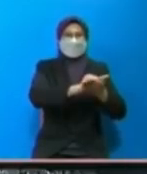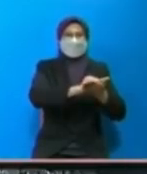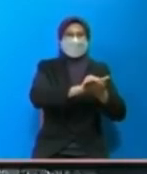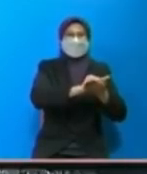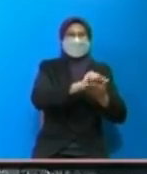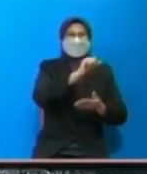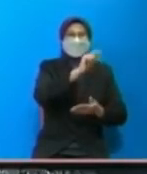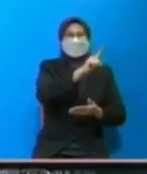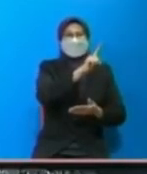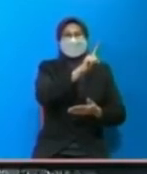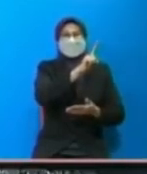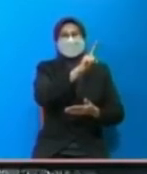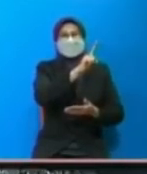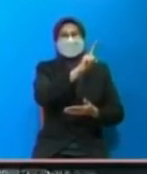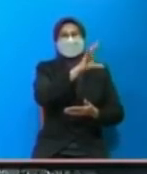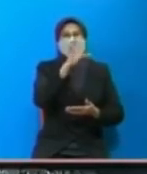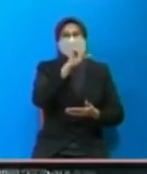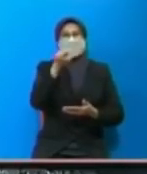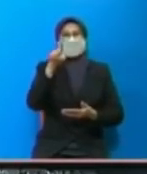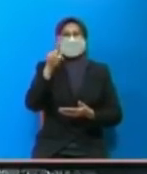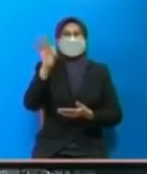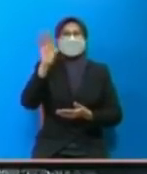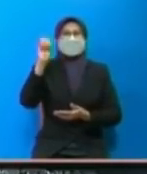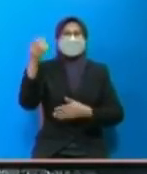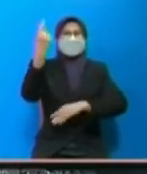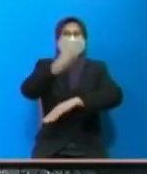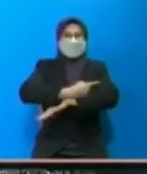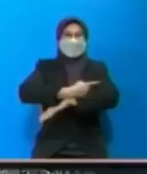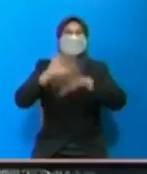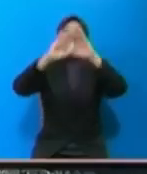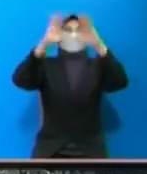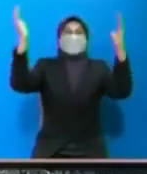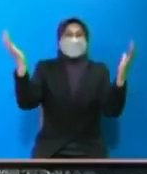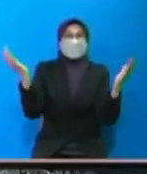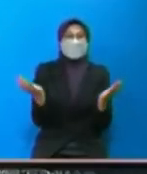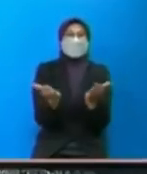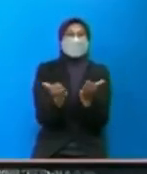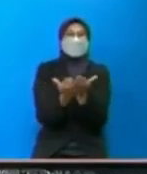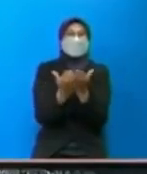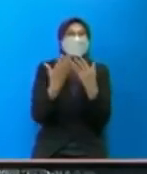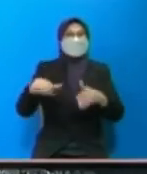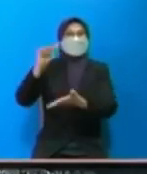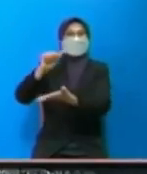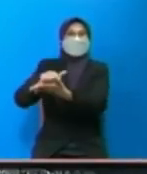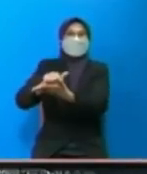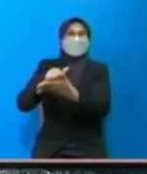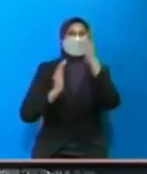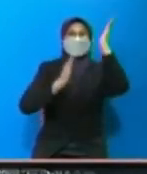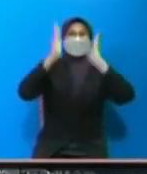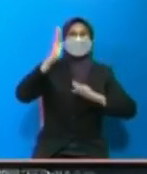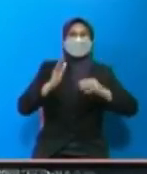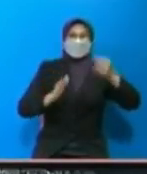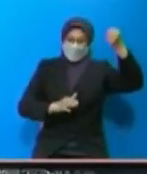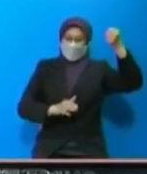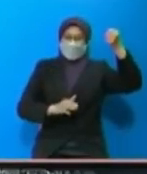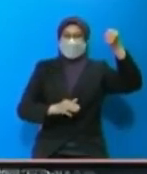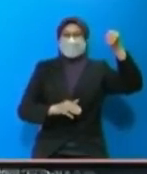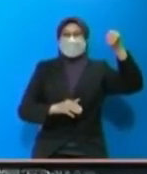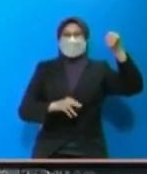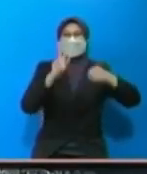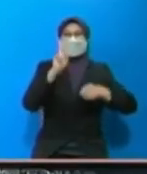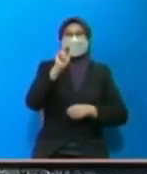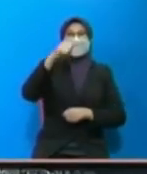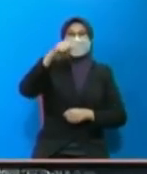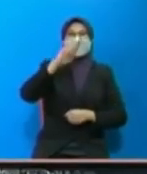hari Hai unione ngobrol lagi itu kata tunggu npr ya ketombe massa